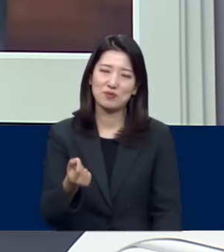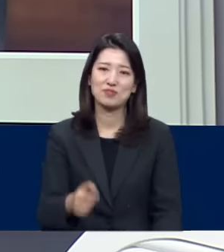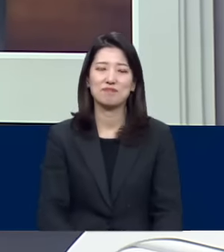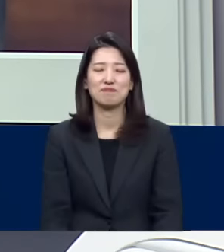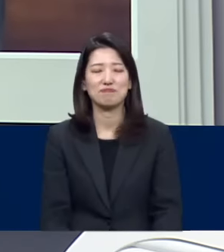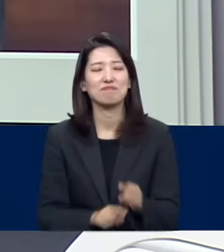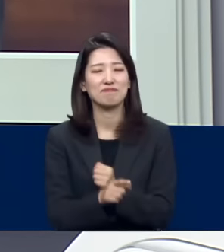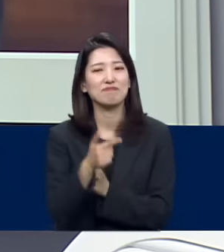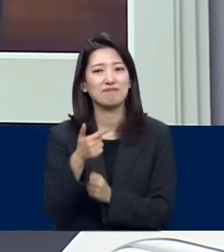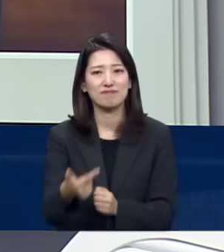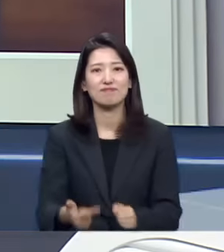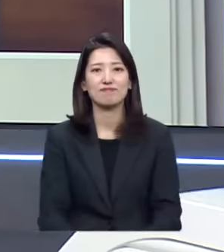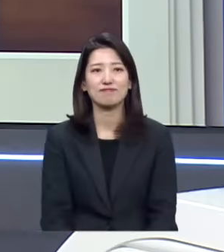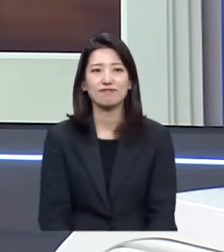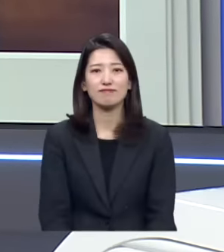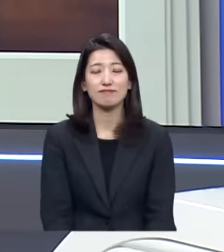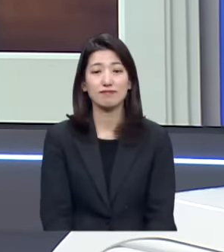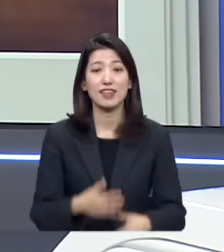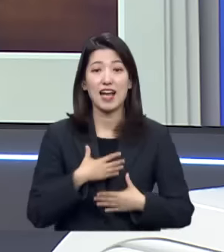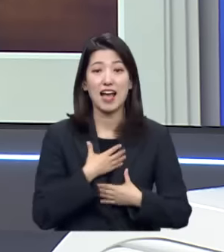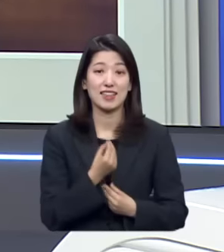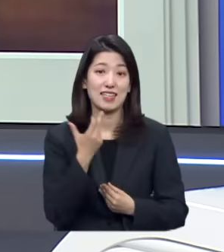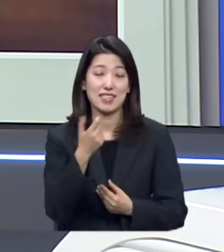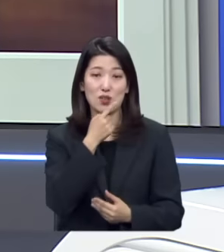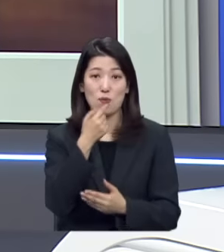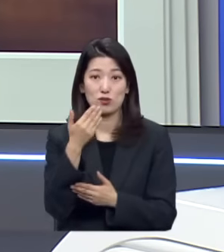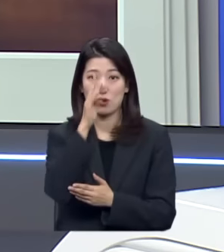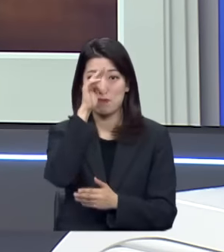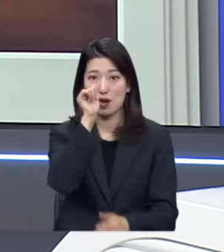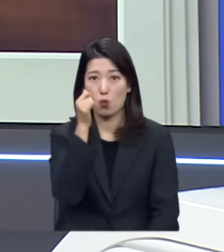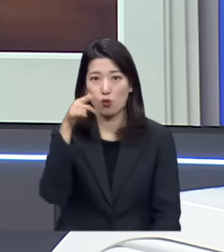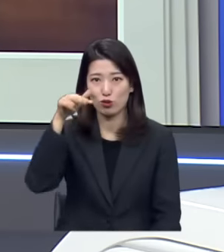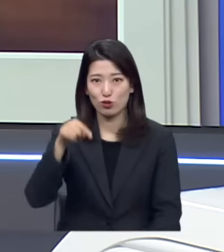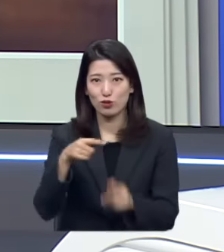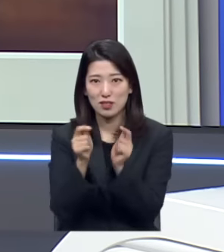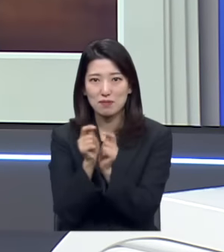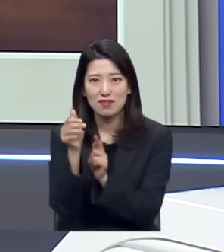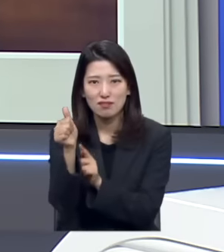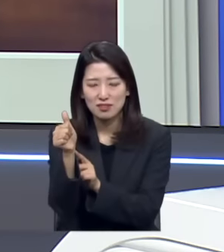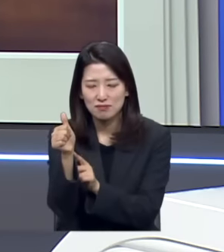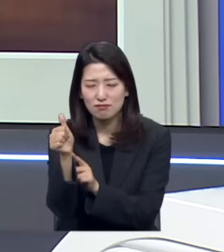좀 해봅니다. 네. 안산소방서 박홍규 팀장님.